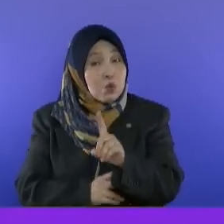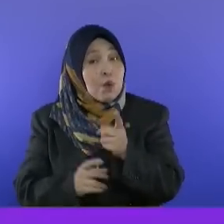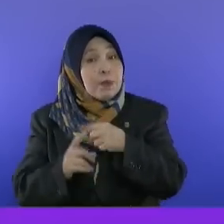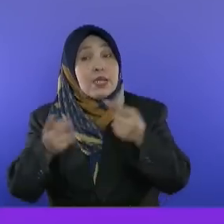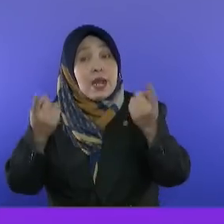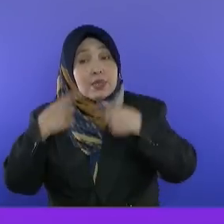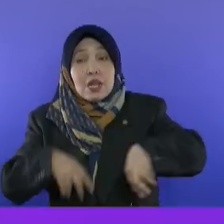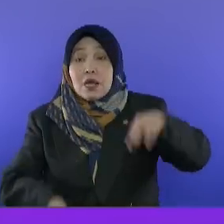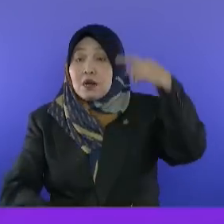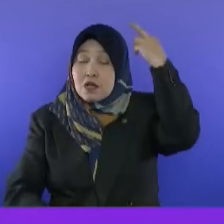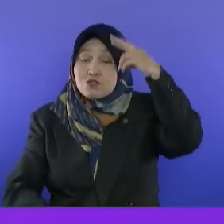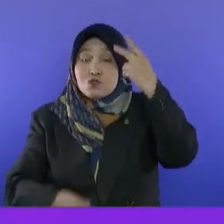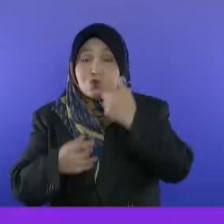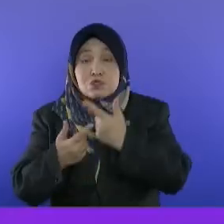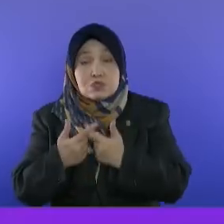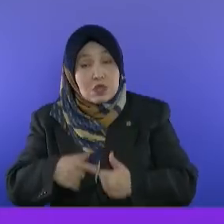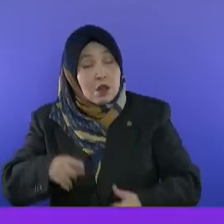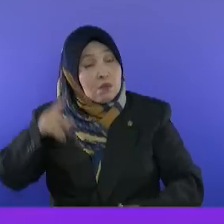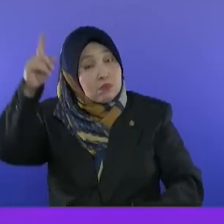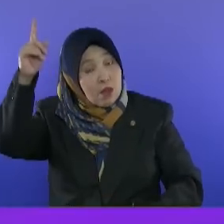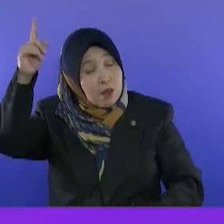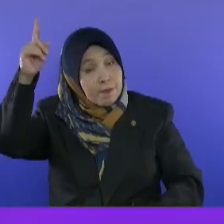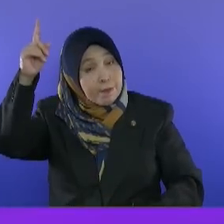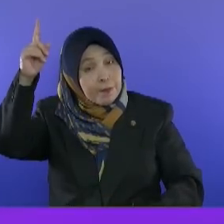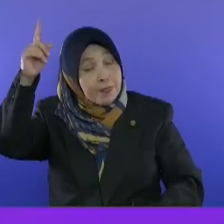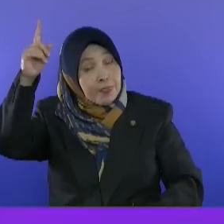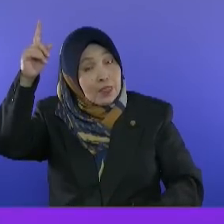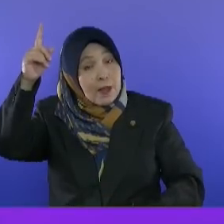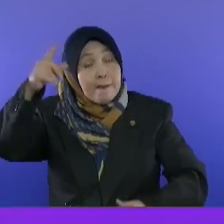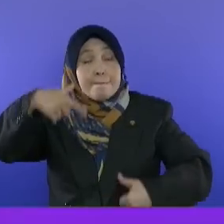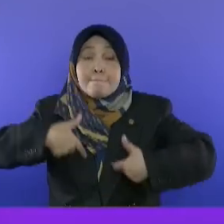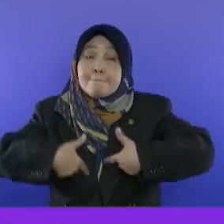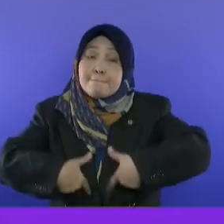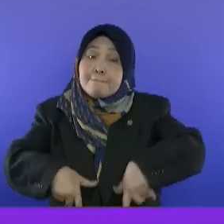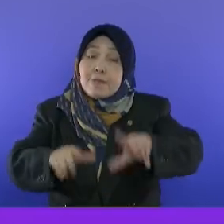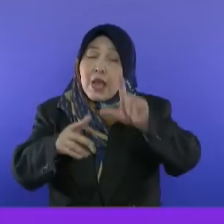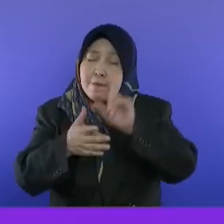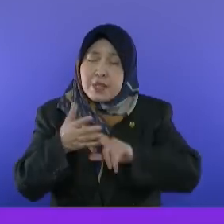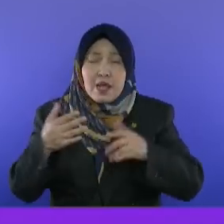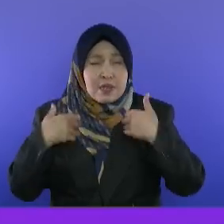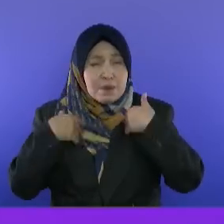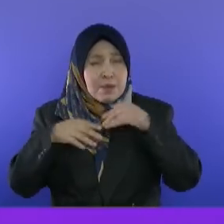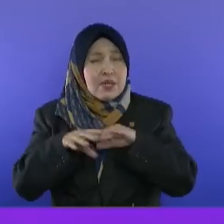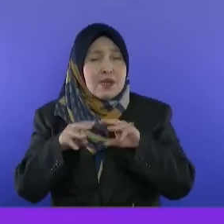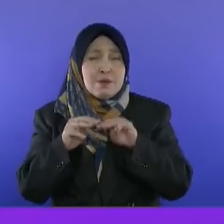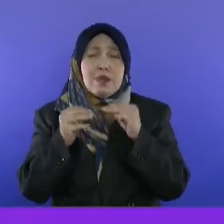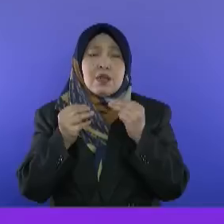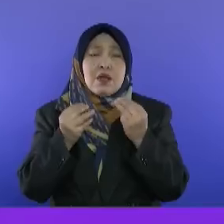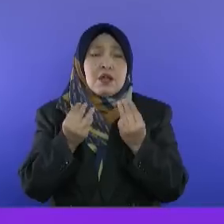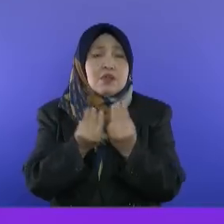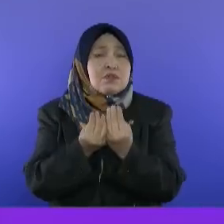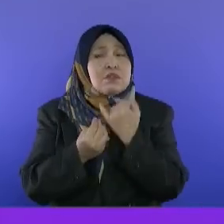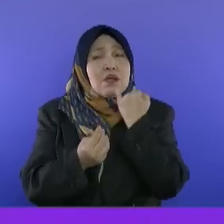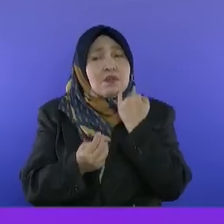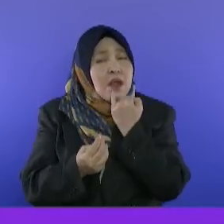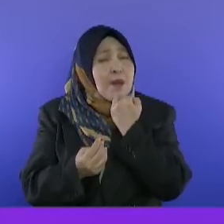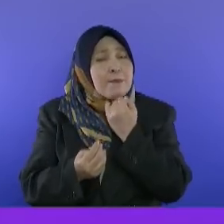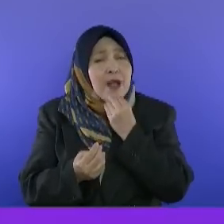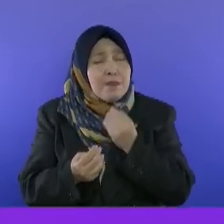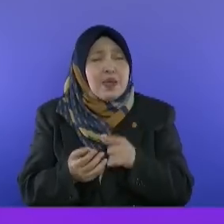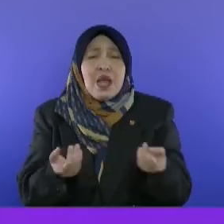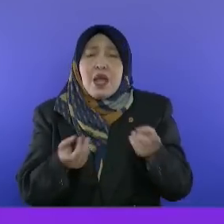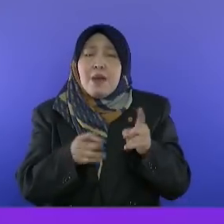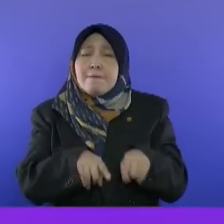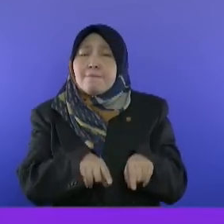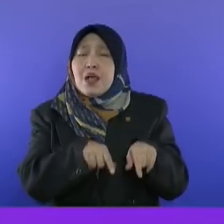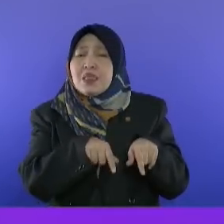Rasul daripada sisi Allah ya di sisi Allah membenarkan apa yang ada pada Bani Israil dan apa yang berlaku pada mereka